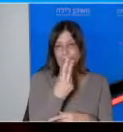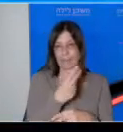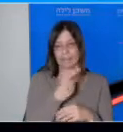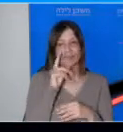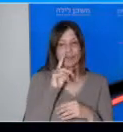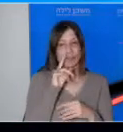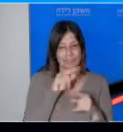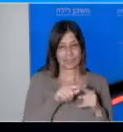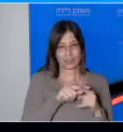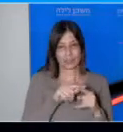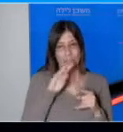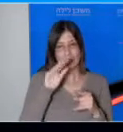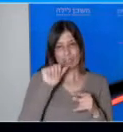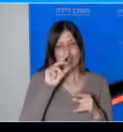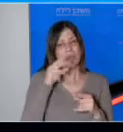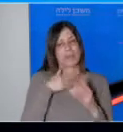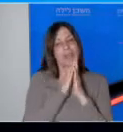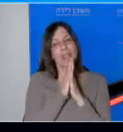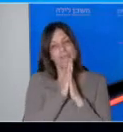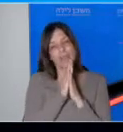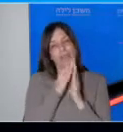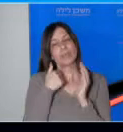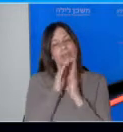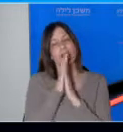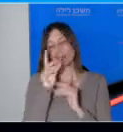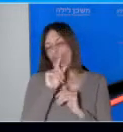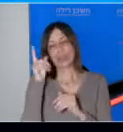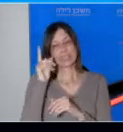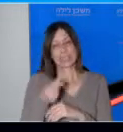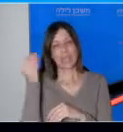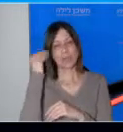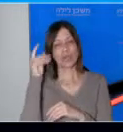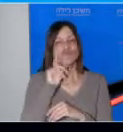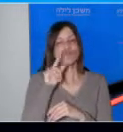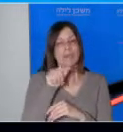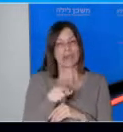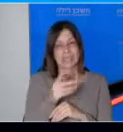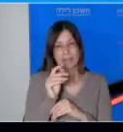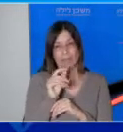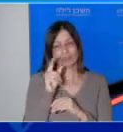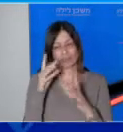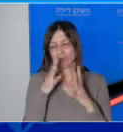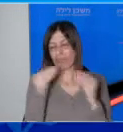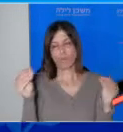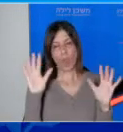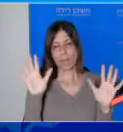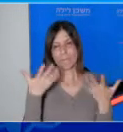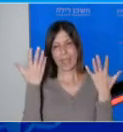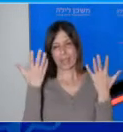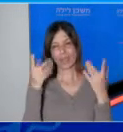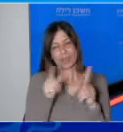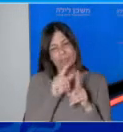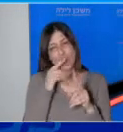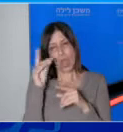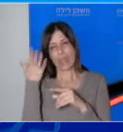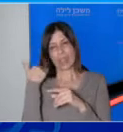את הזן הזה, למרות שאני מקווה מאוד שלא, בדיוק, אני מקווה מאוד שלא נצטרך ללמוד את השם הזה, והוא יעבור מהר כלא היה,